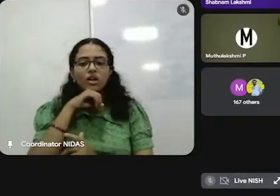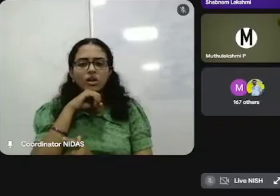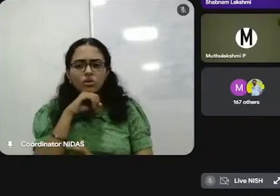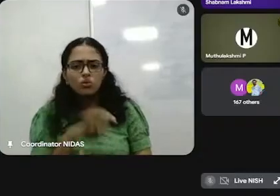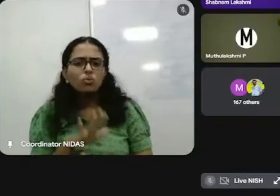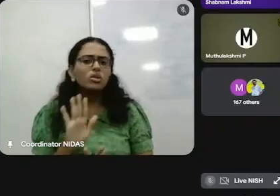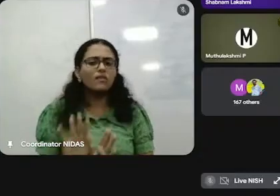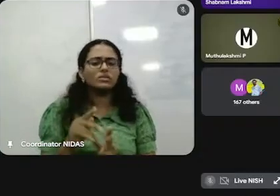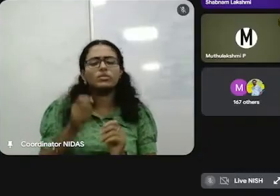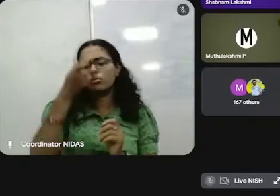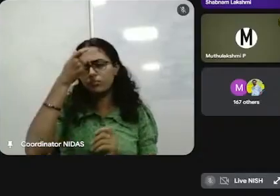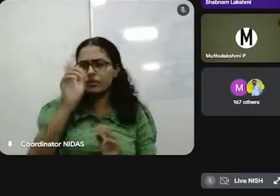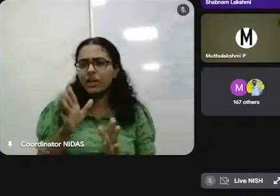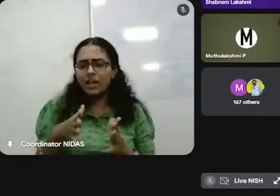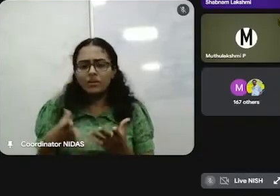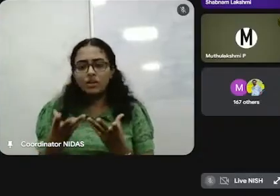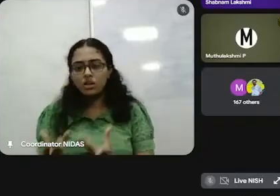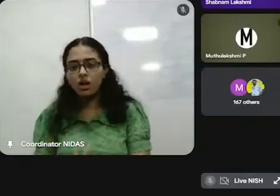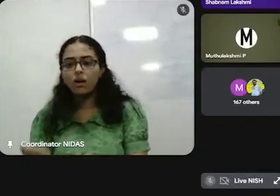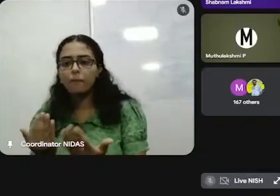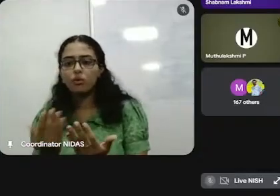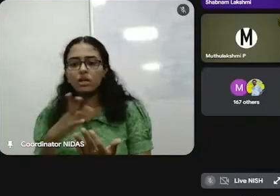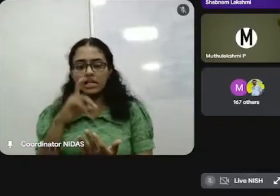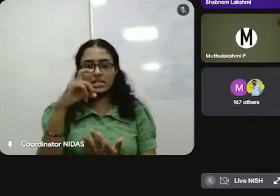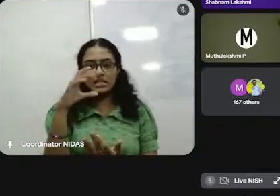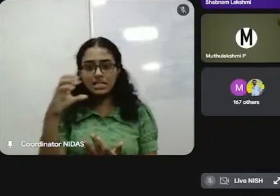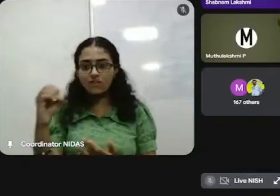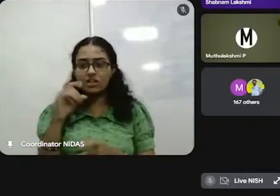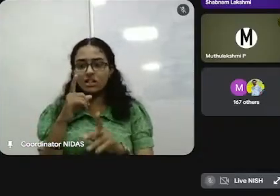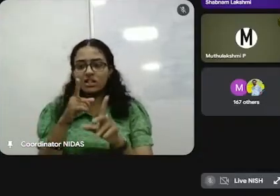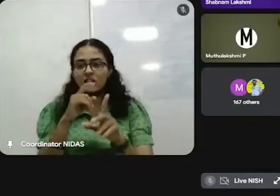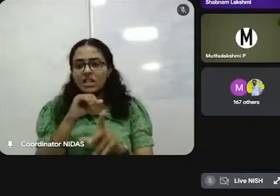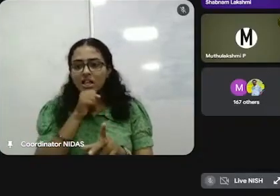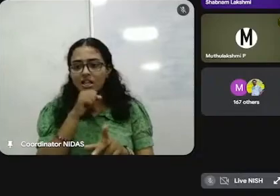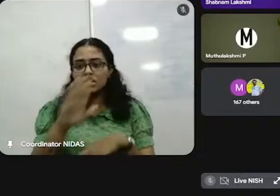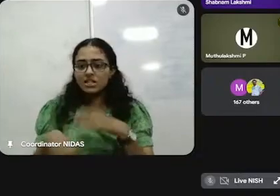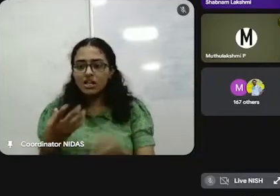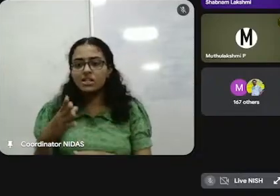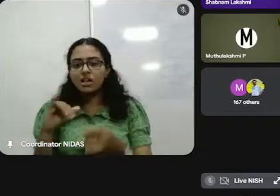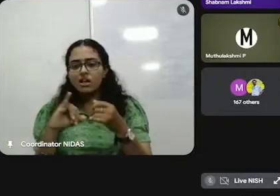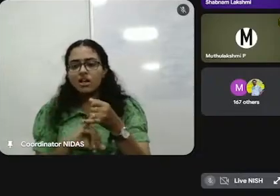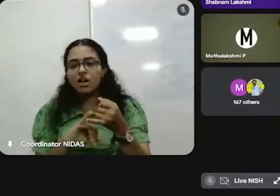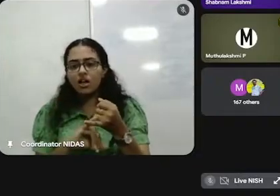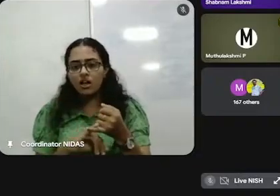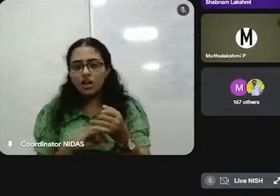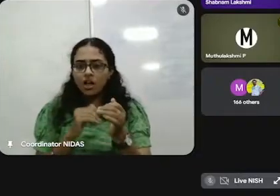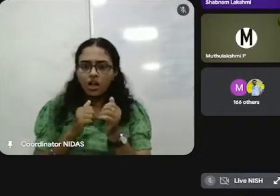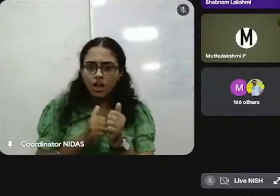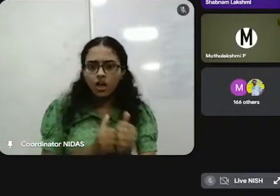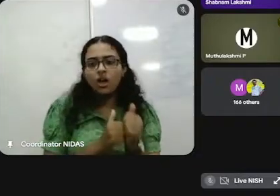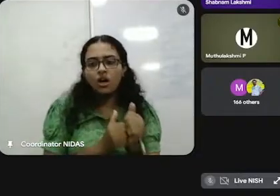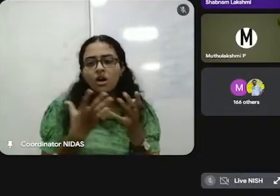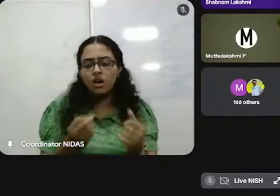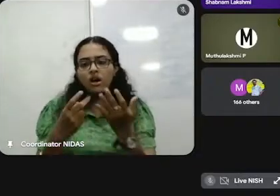ആൾക്ക് സ്ട്രോക്ക് വരുന്നതും അല്ലെങ്കിൽ 70 years ശേഷം സ്ട്രോക്ക് വരുന്നതും തമ്മിൽ വ്യത്യാസമുണ്ട്. നമുക്ക് ഇനി അത് ഫോളോ അപ്പ് ചെയ്ത് നമ്മൾ സ്കാനിങ് തന്നെ